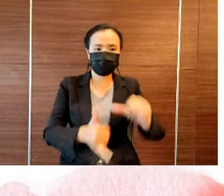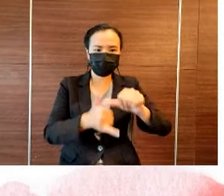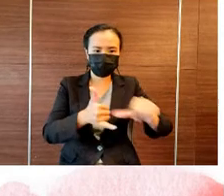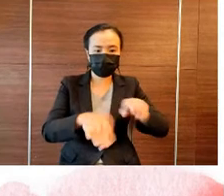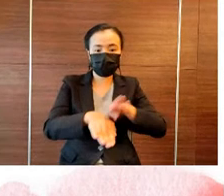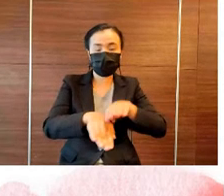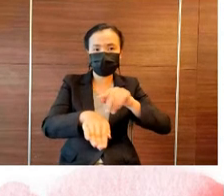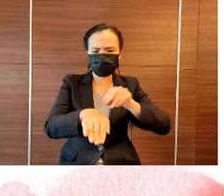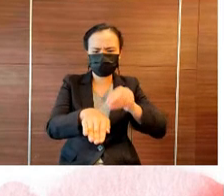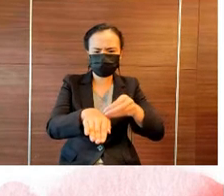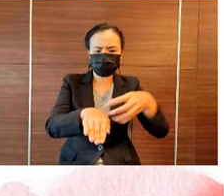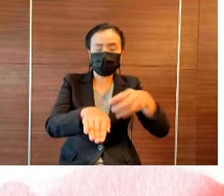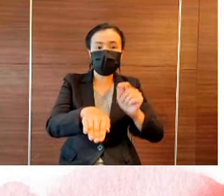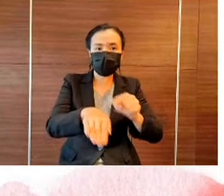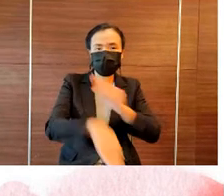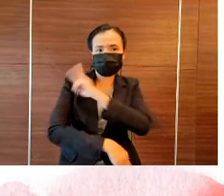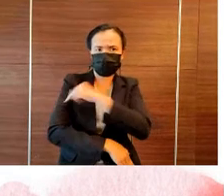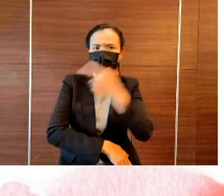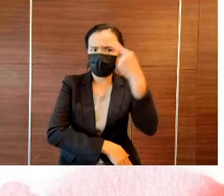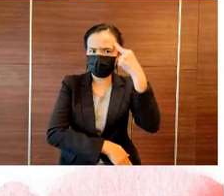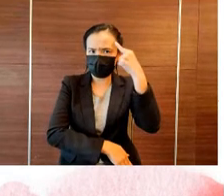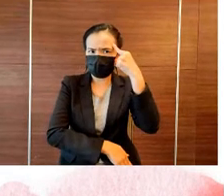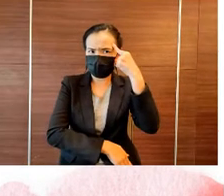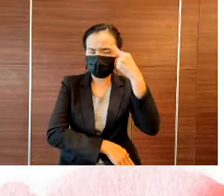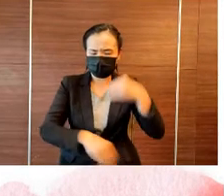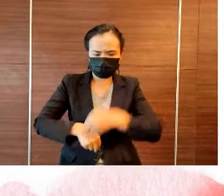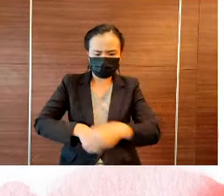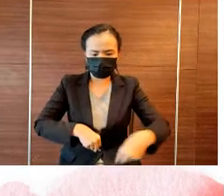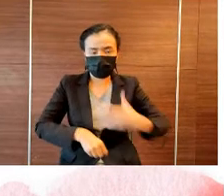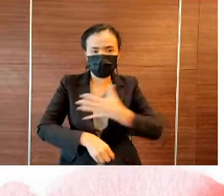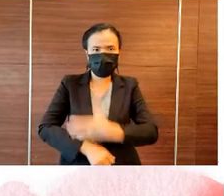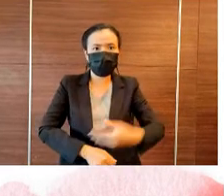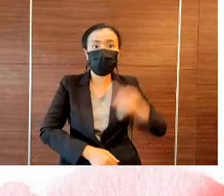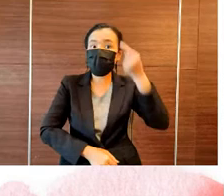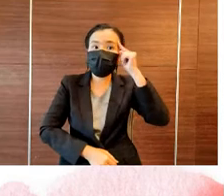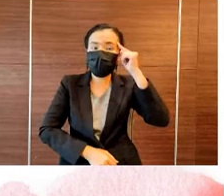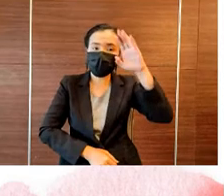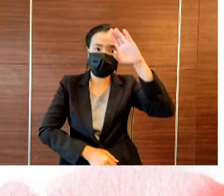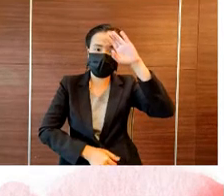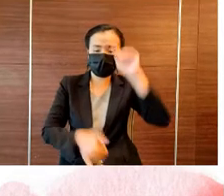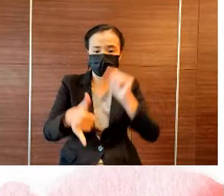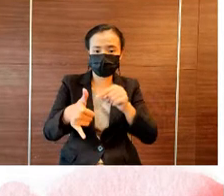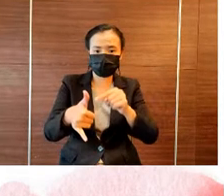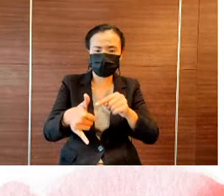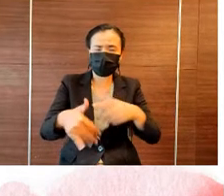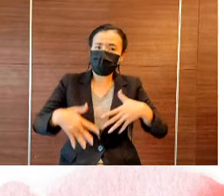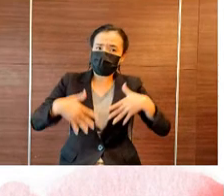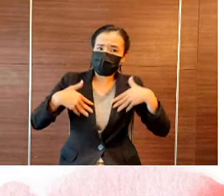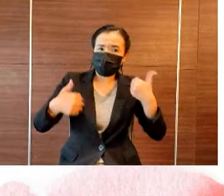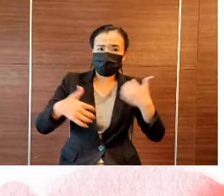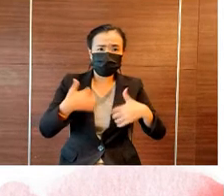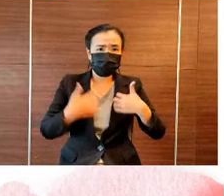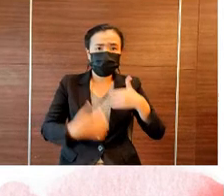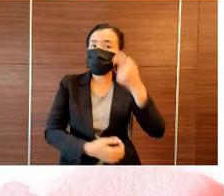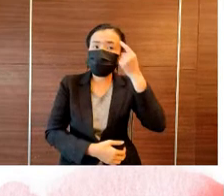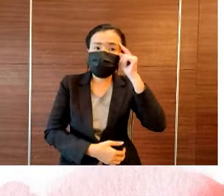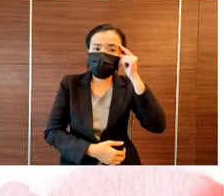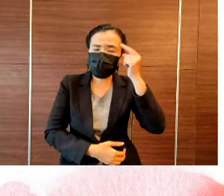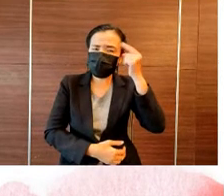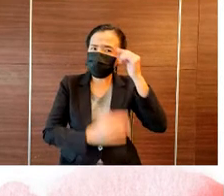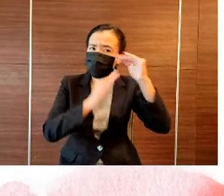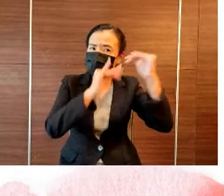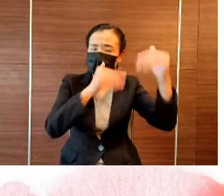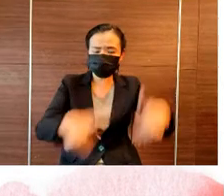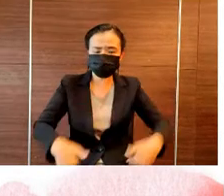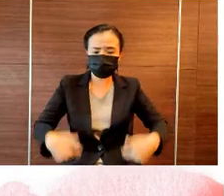เท้าอะค่ะแม้ว่าหมอเหล่านั้นจะรู้เรื่องแต่ละอวัยวะเป็นอย่างดีแต่จะไม่มีใครรู้ว่าคนไข้คนนี้เนี่ยสุขทุกข์ยังไงเนาะมีความหวังในชีวิต